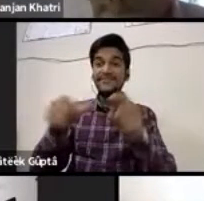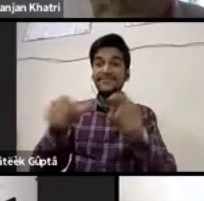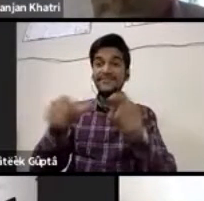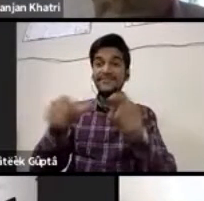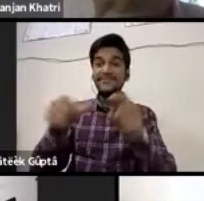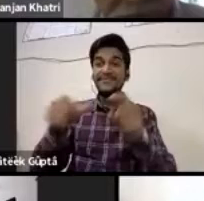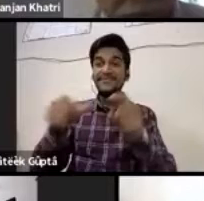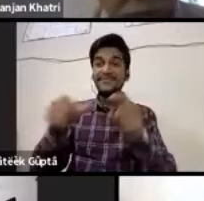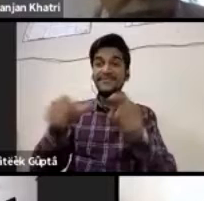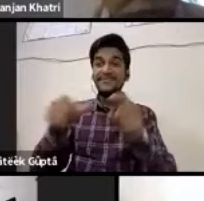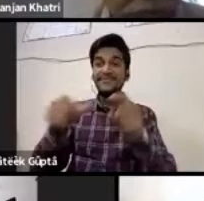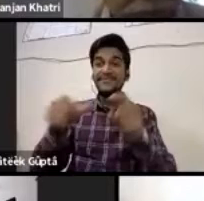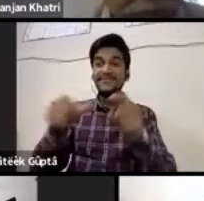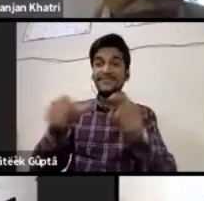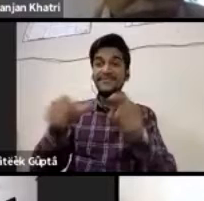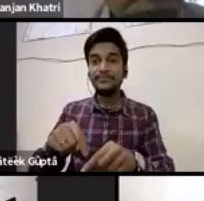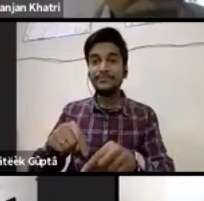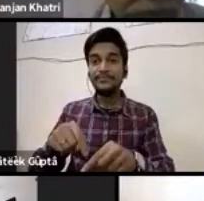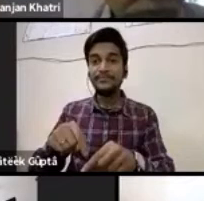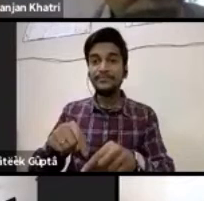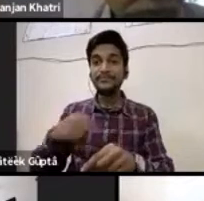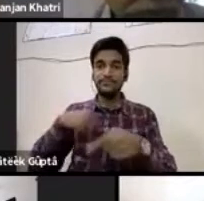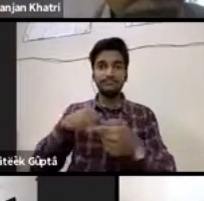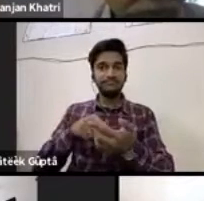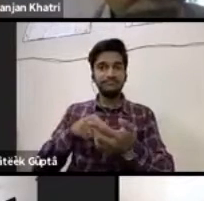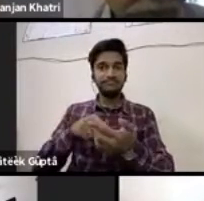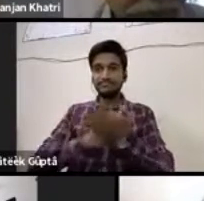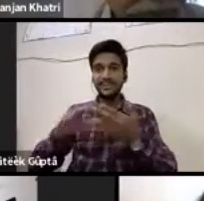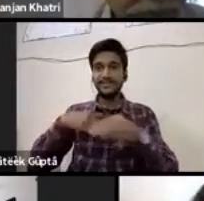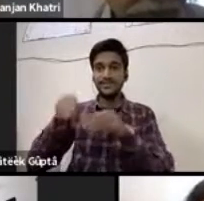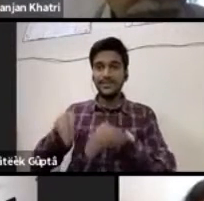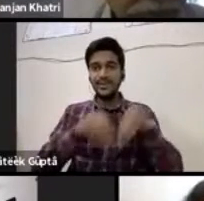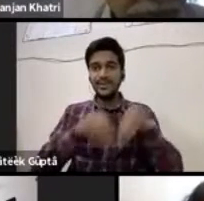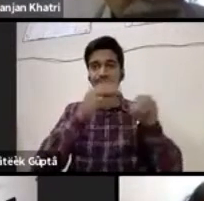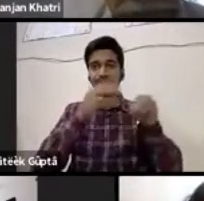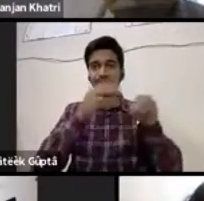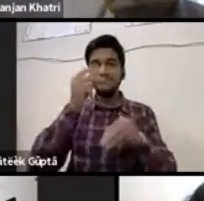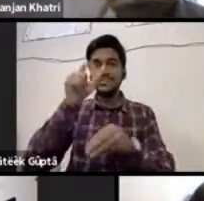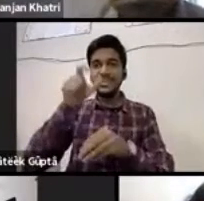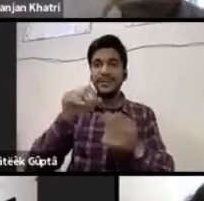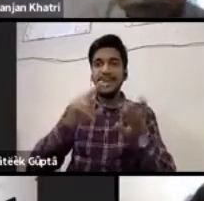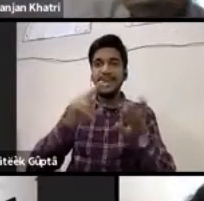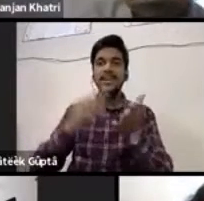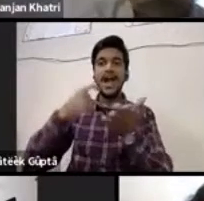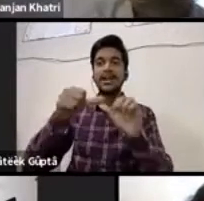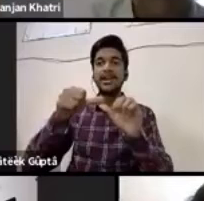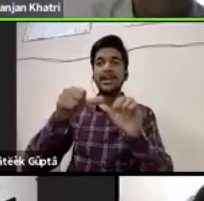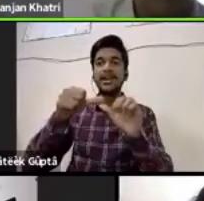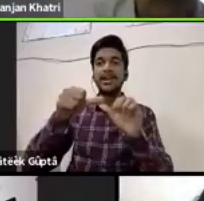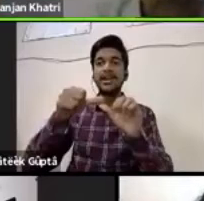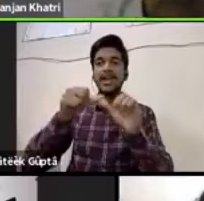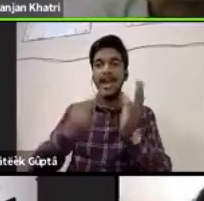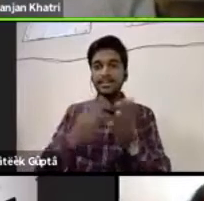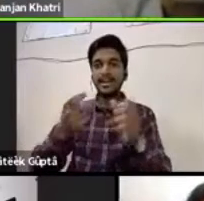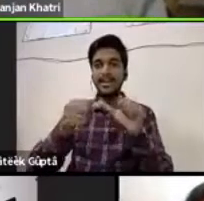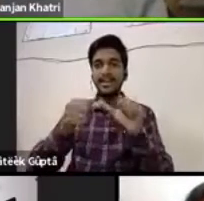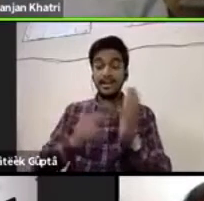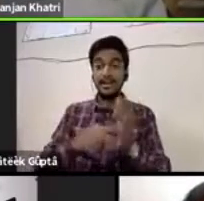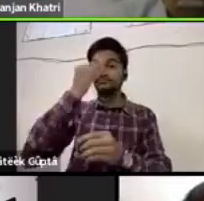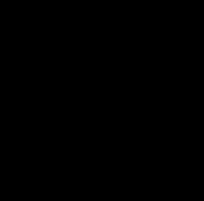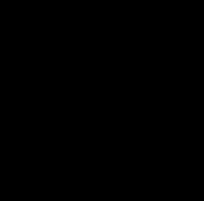ओवर द सेशन टू निरंजन जी, बट बिफोर दैट वी गॉट टू गो फॉर गणेश वंदना. सो थैंक यू वेरी मच. थैंक यू.